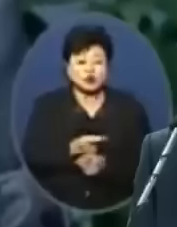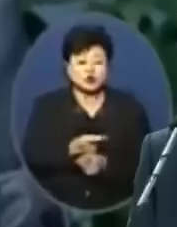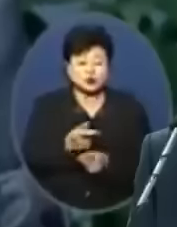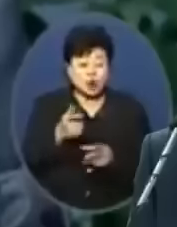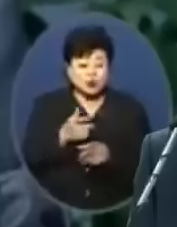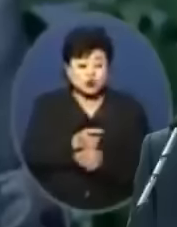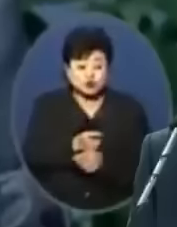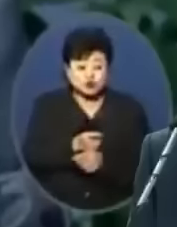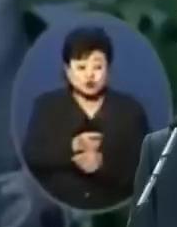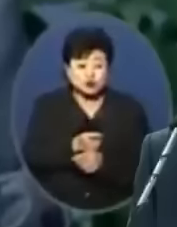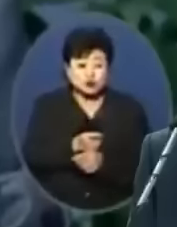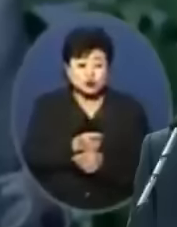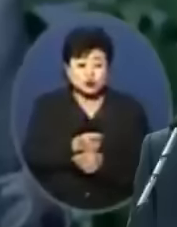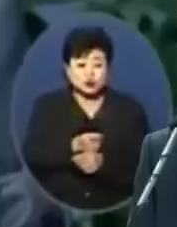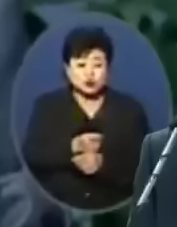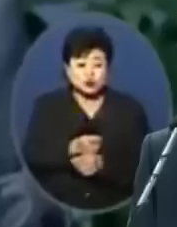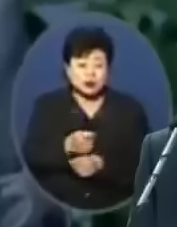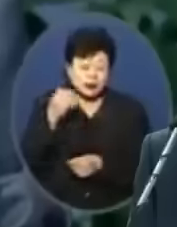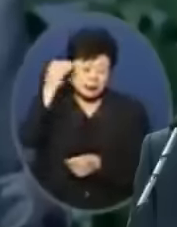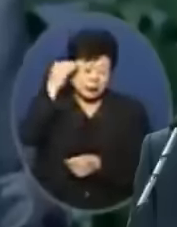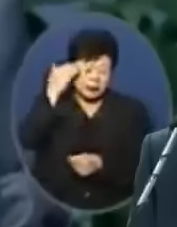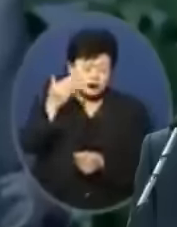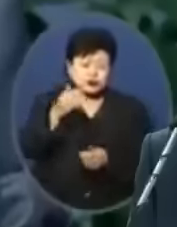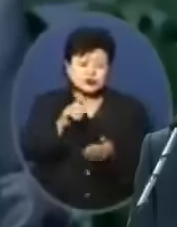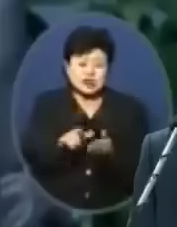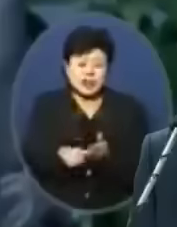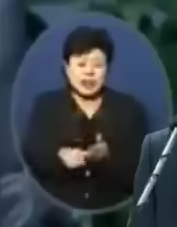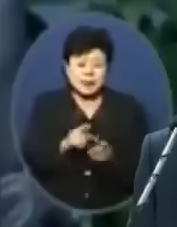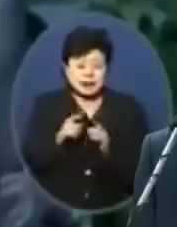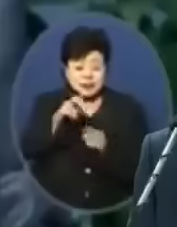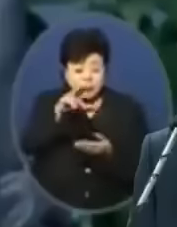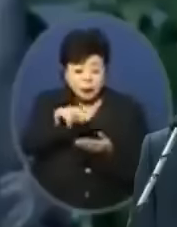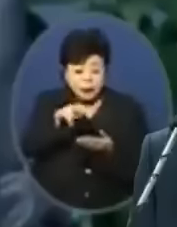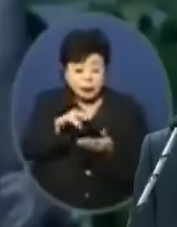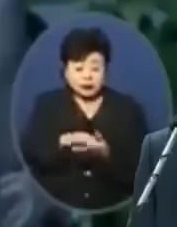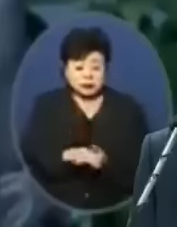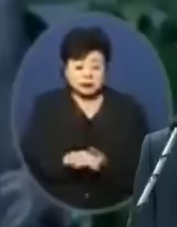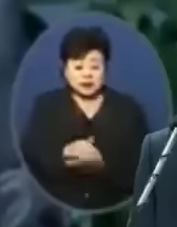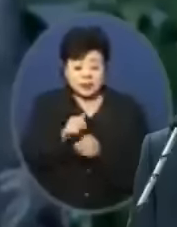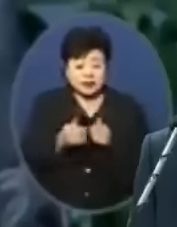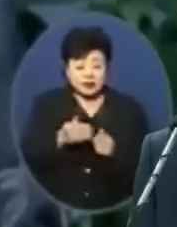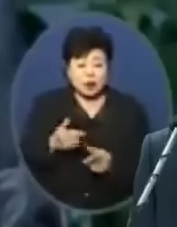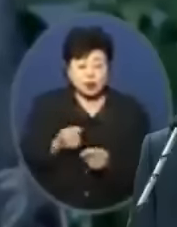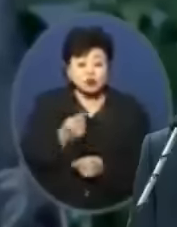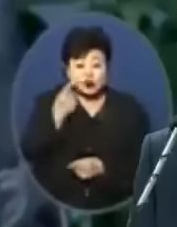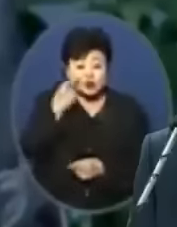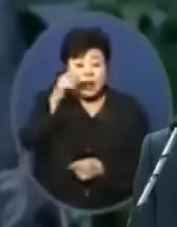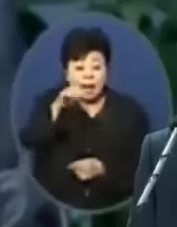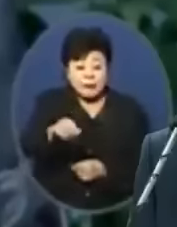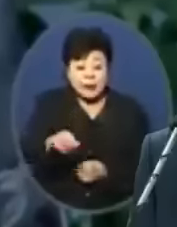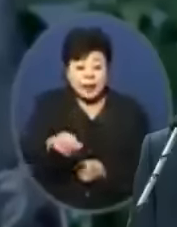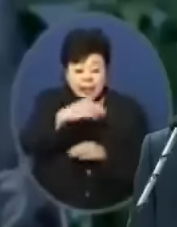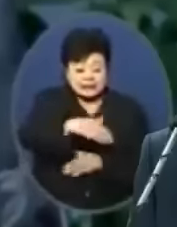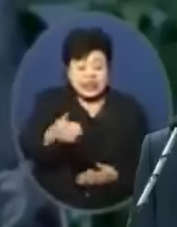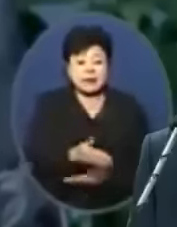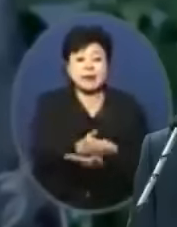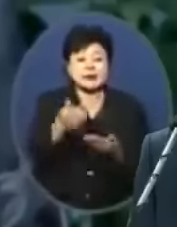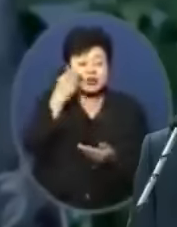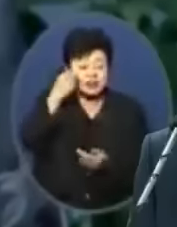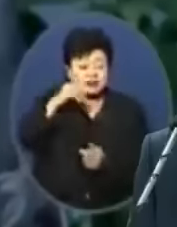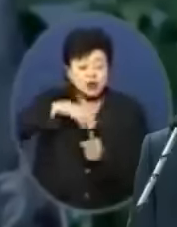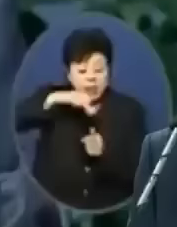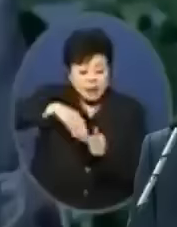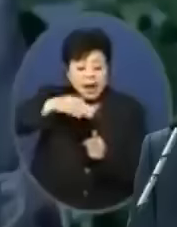여러분을 노리고 괴로워할 때 성경 말씀에 하나님이 원수의 목전 앞에 내게 상을 베푸시고 기름으로